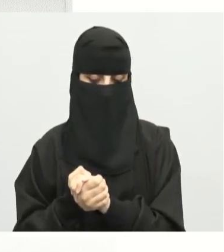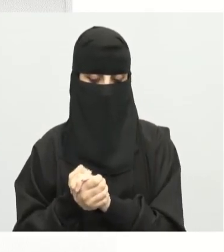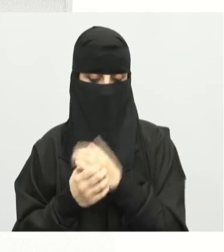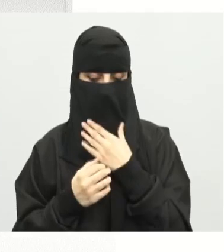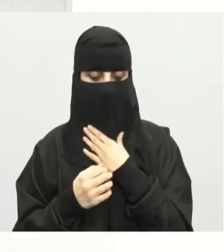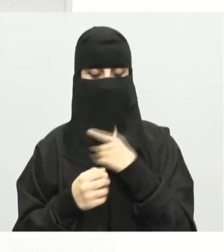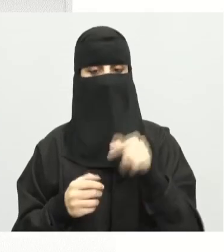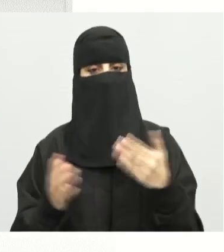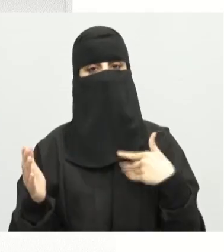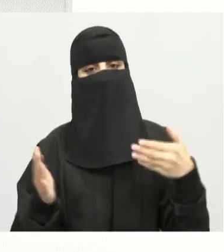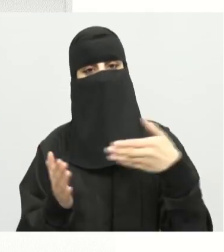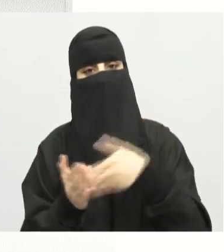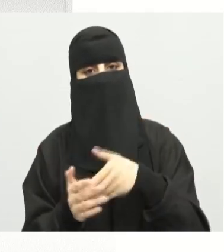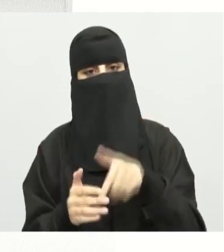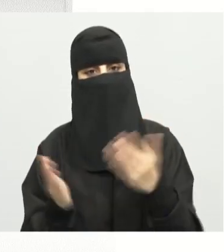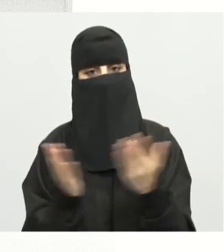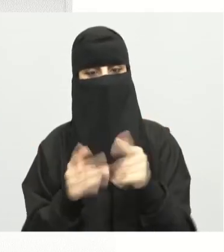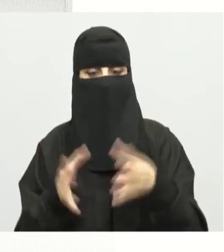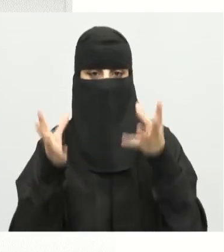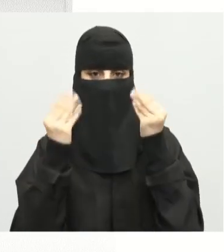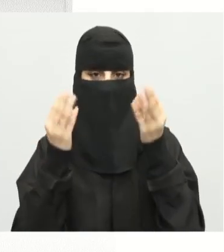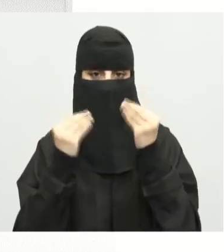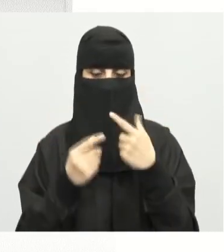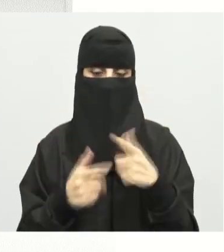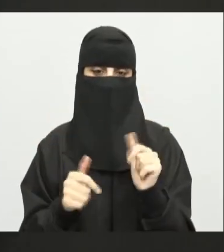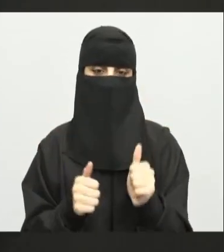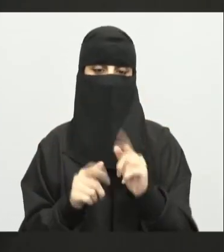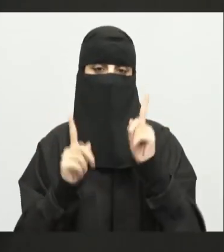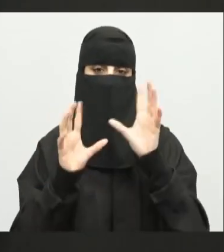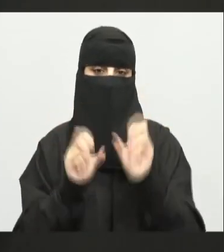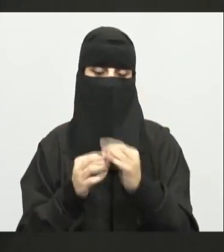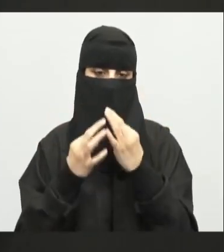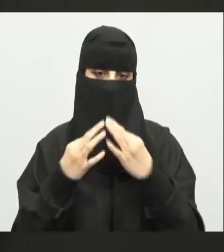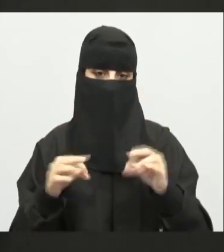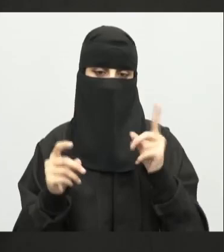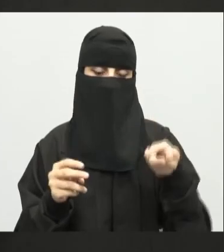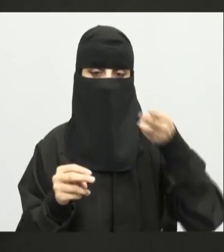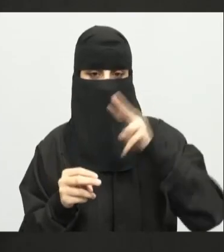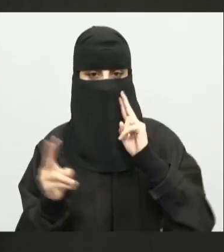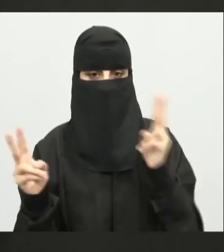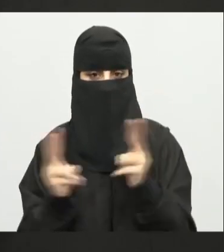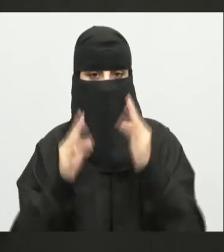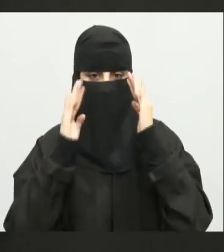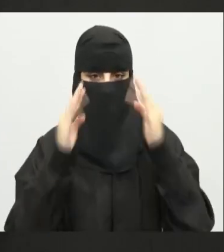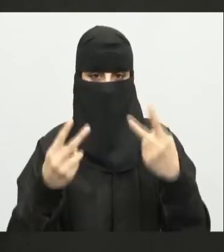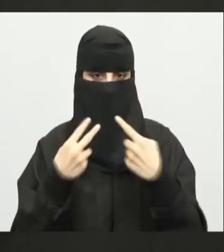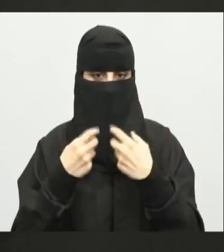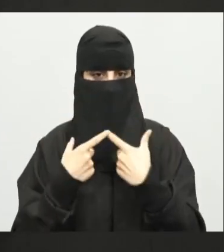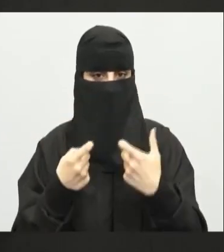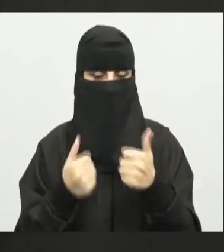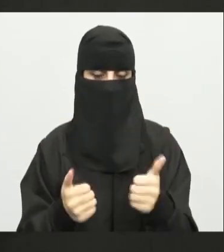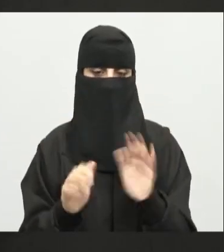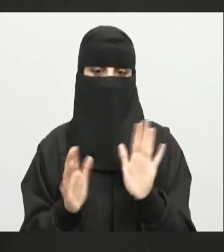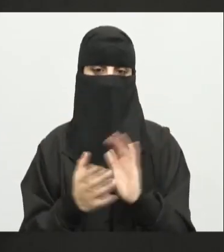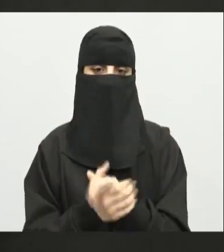بهذا النشاط انتهينا من درس الاثراءات لهذا اليوم نستودعكم الله الى لقاء جديد شاكر لكم حسن استماعكم